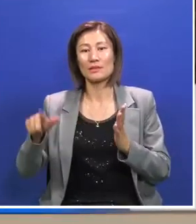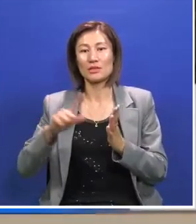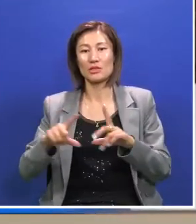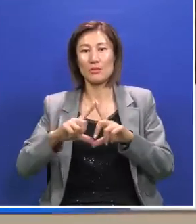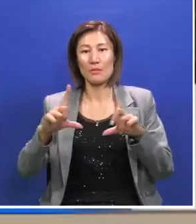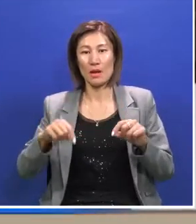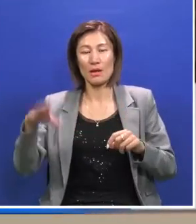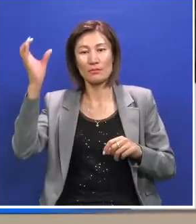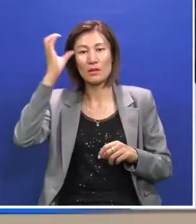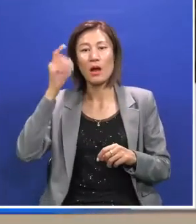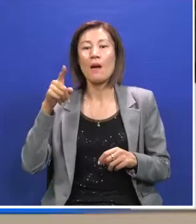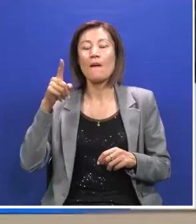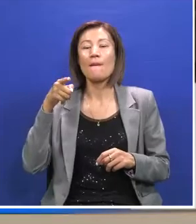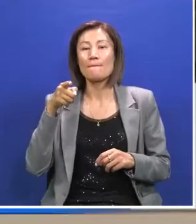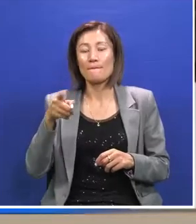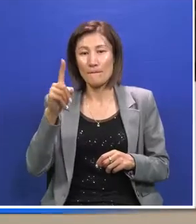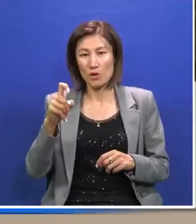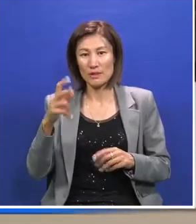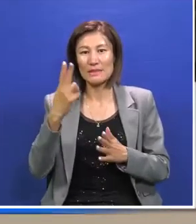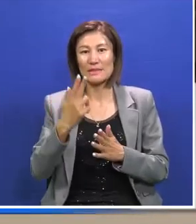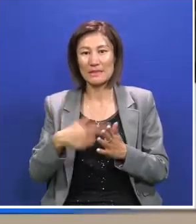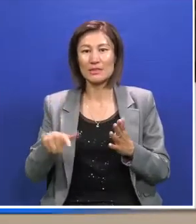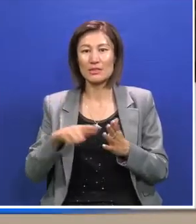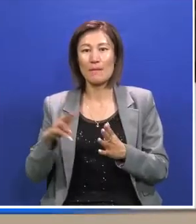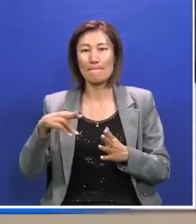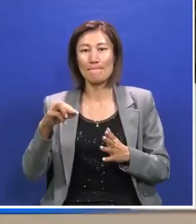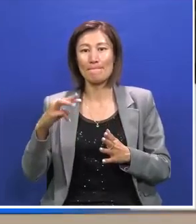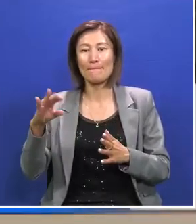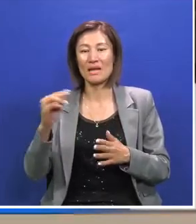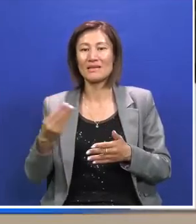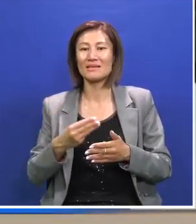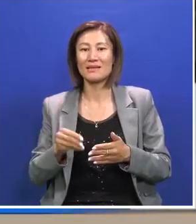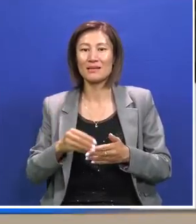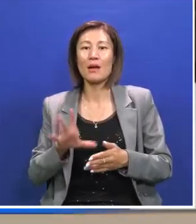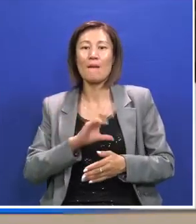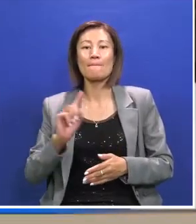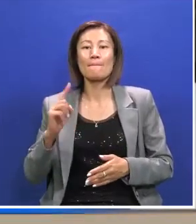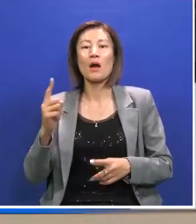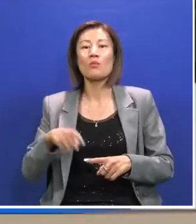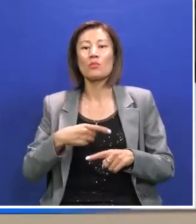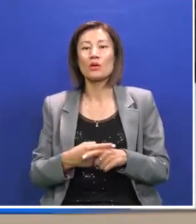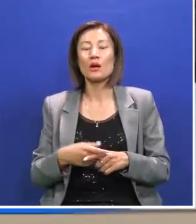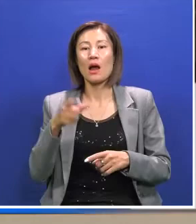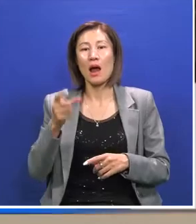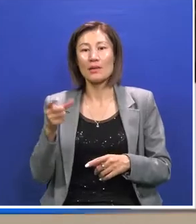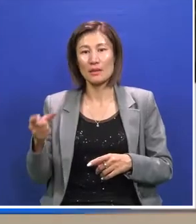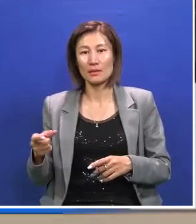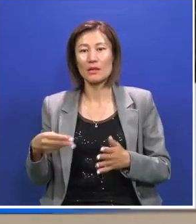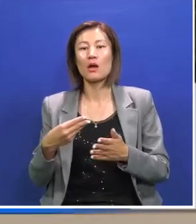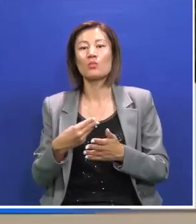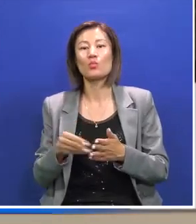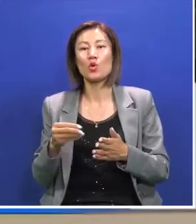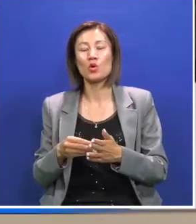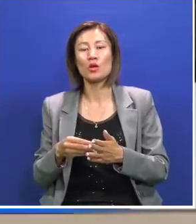мектепке интерактивті панельдер алдық. Биылғы жылы бірінші жет. Бұл да осы жан басына қаржыландыру